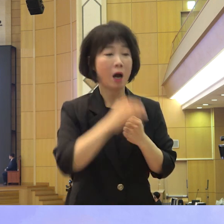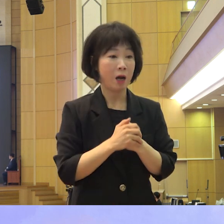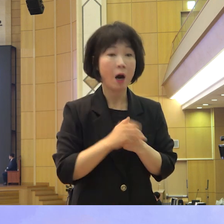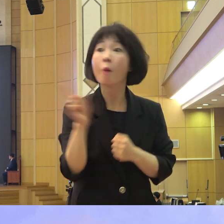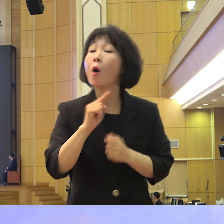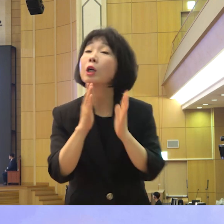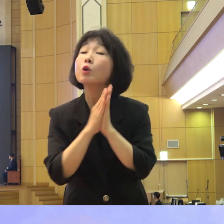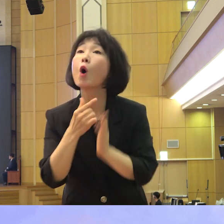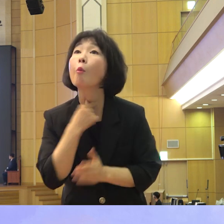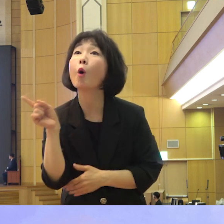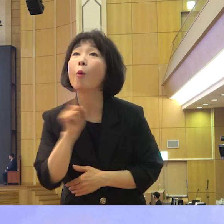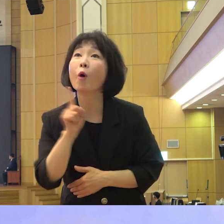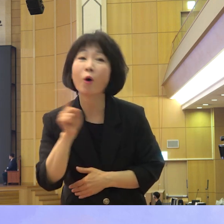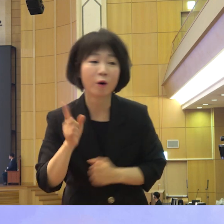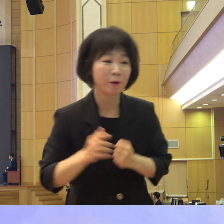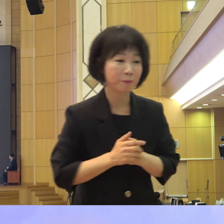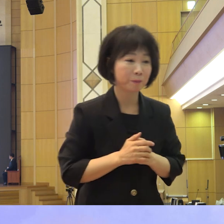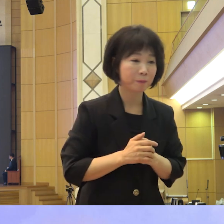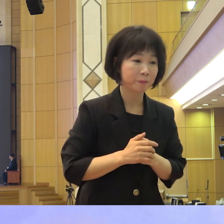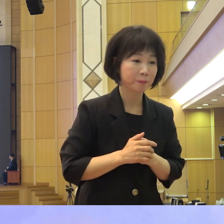있어? 기숙수.